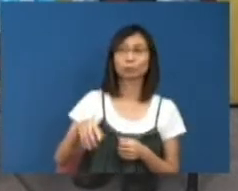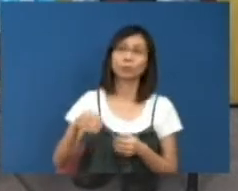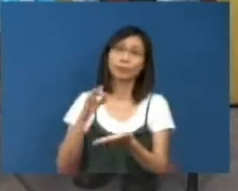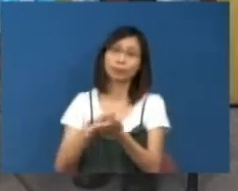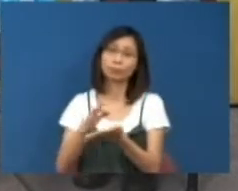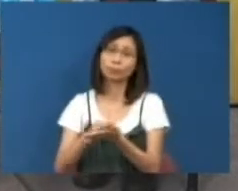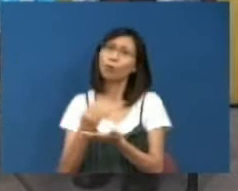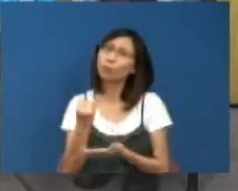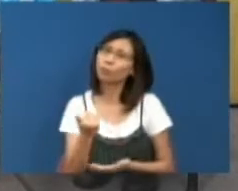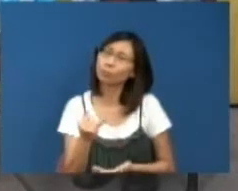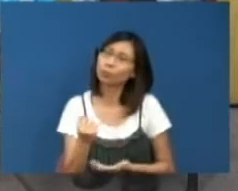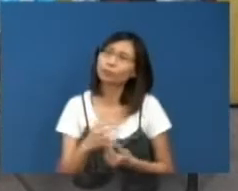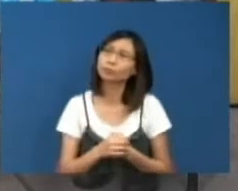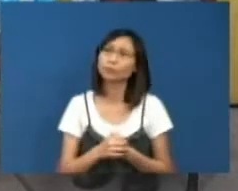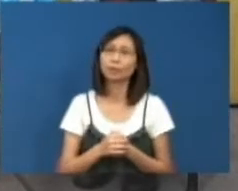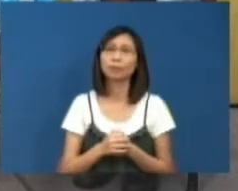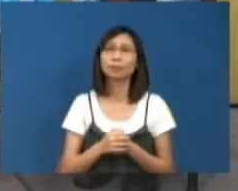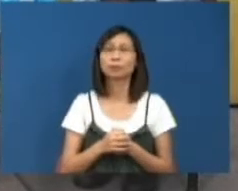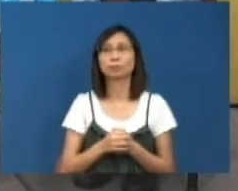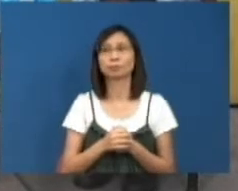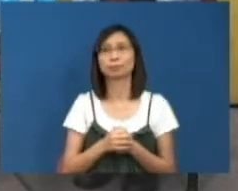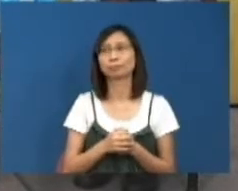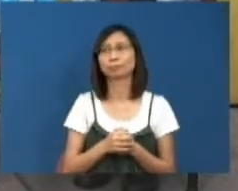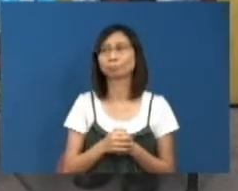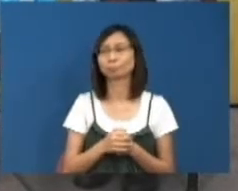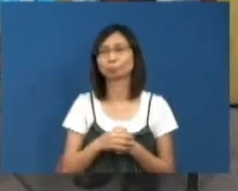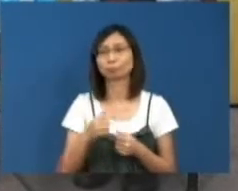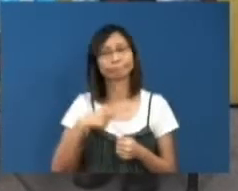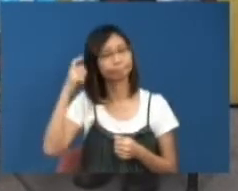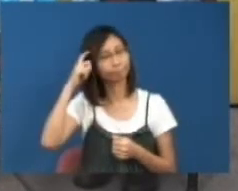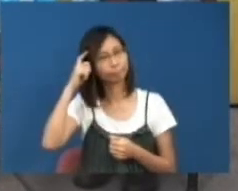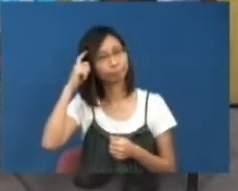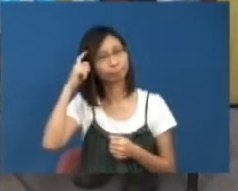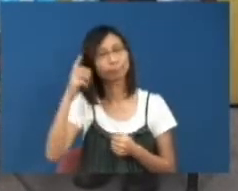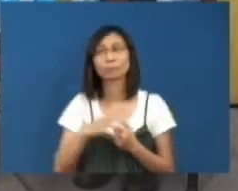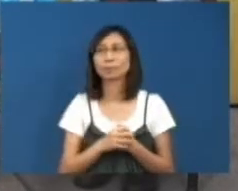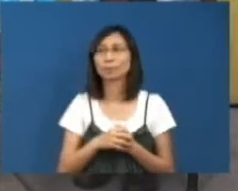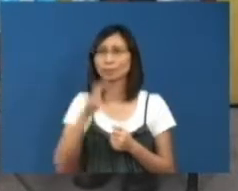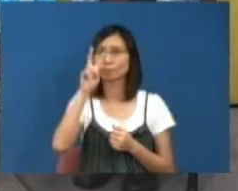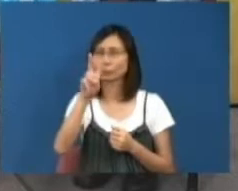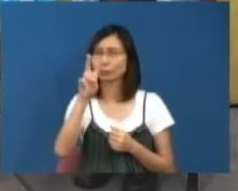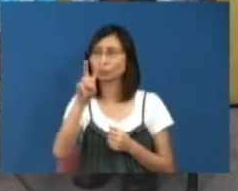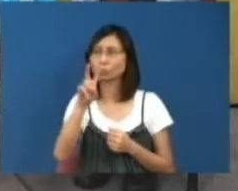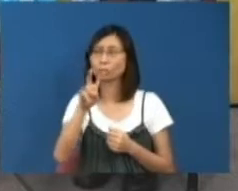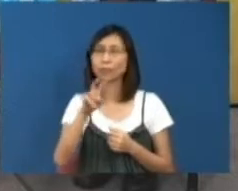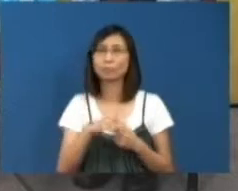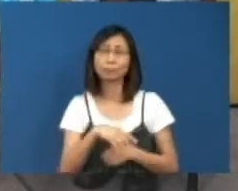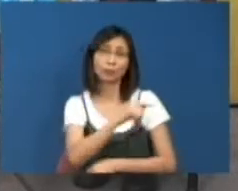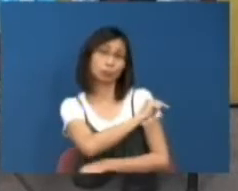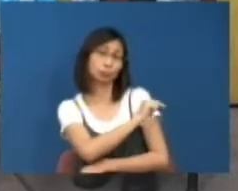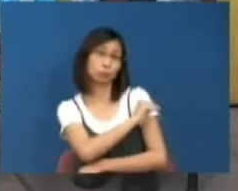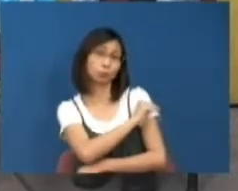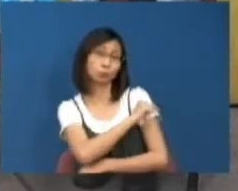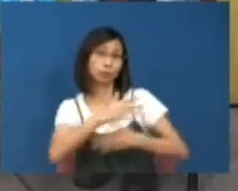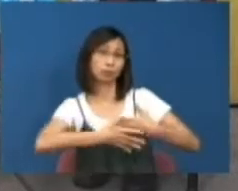咧有效咁樣用佢嘅。 其實我諗呢樣嘢都見過喺瑞士，我哋見到啲大廈咧，佢